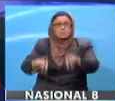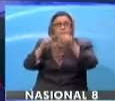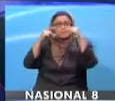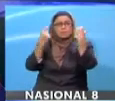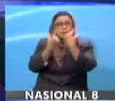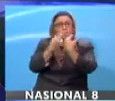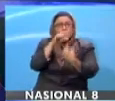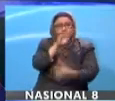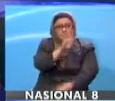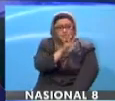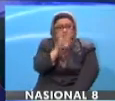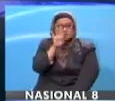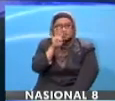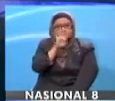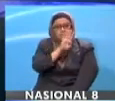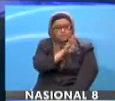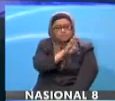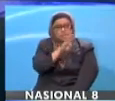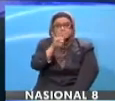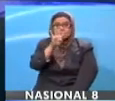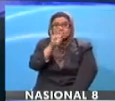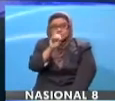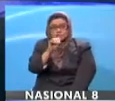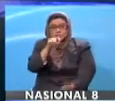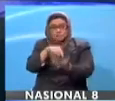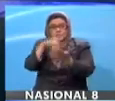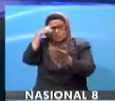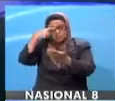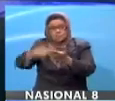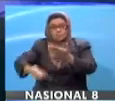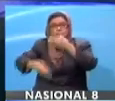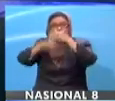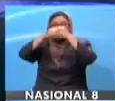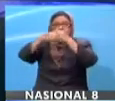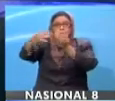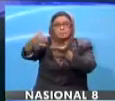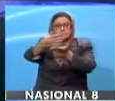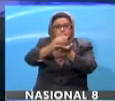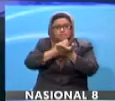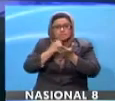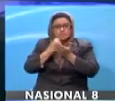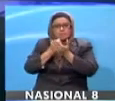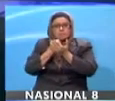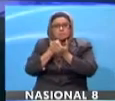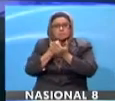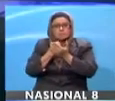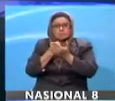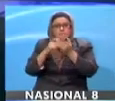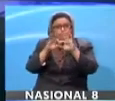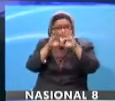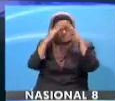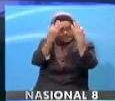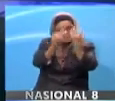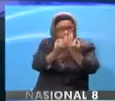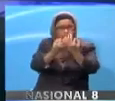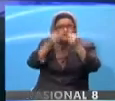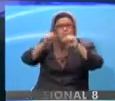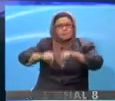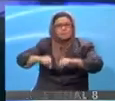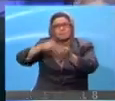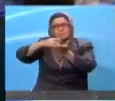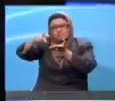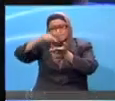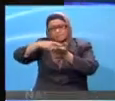ini menambah orang kata pendapatan isi rumah mereka dan dapat mereka berbelanja untuk